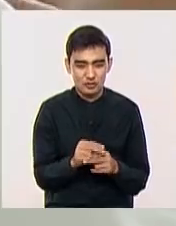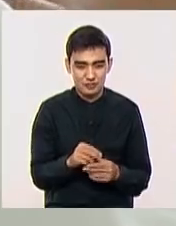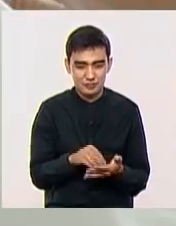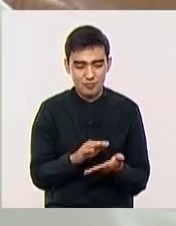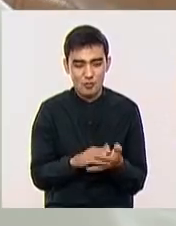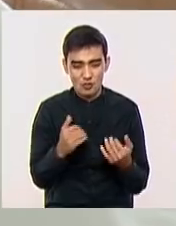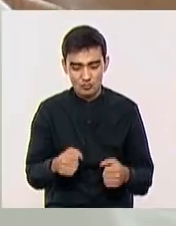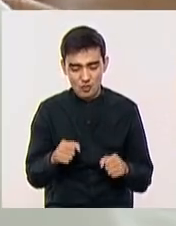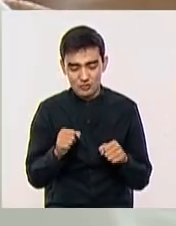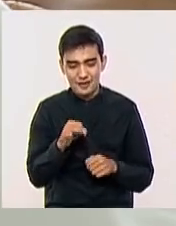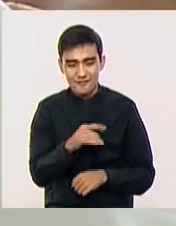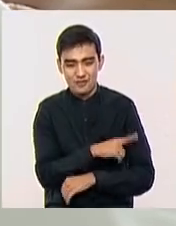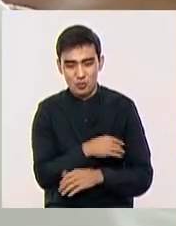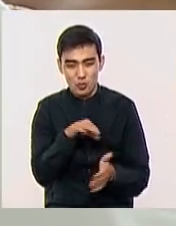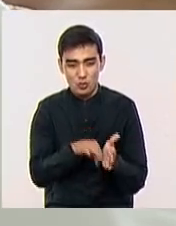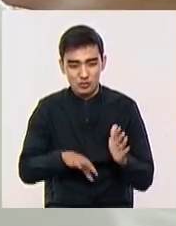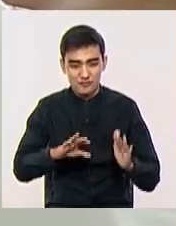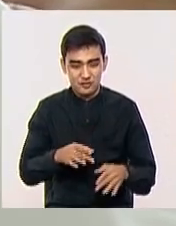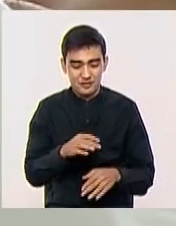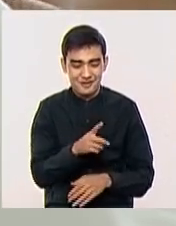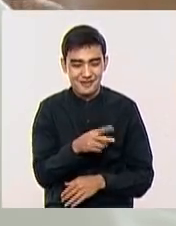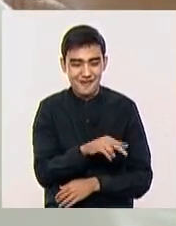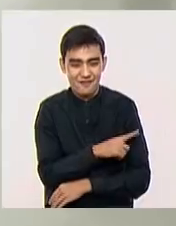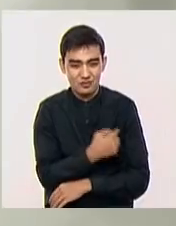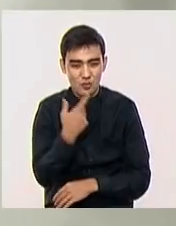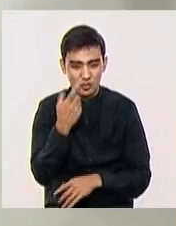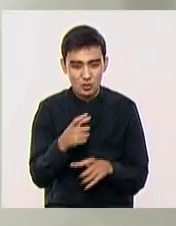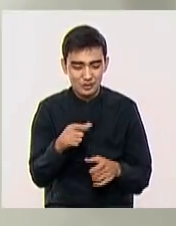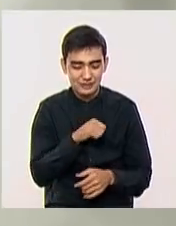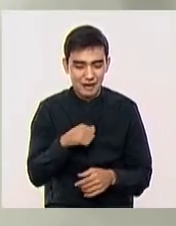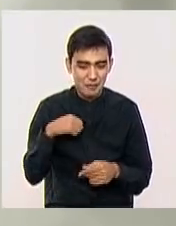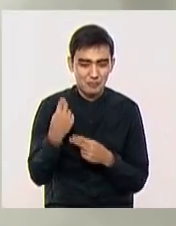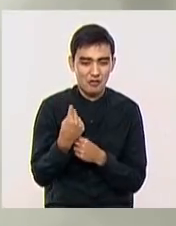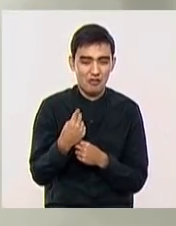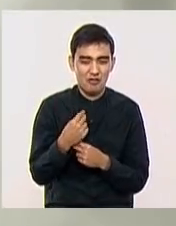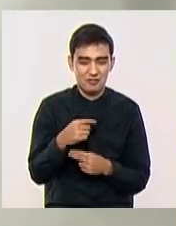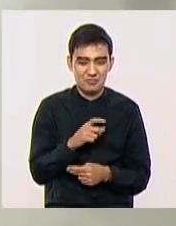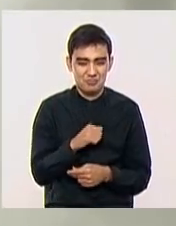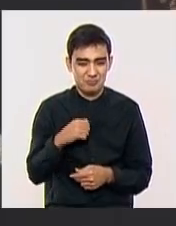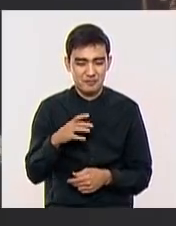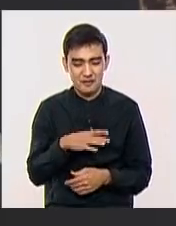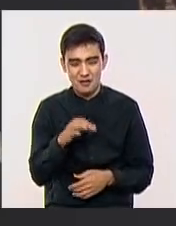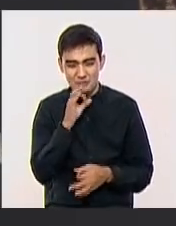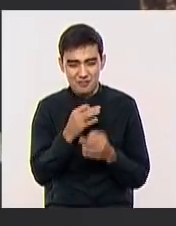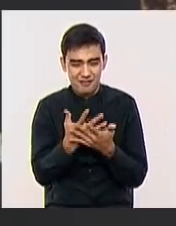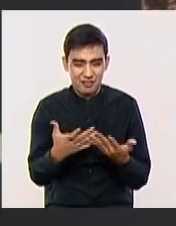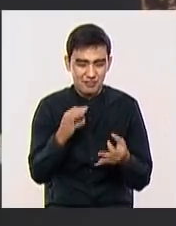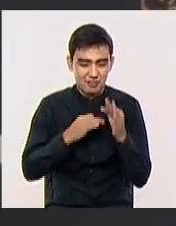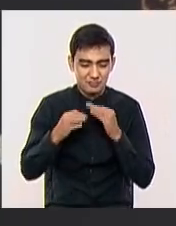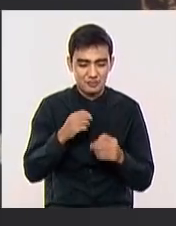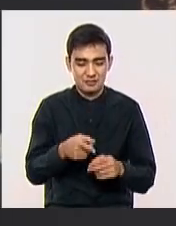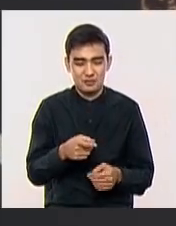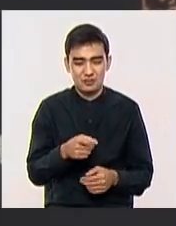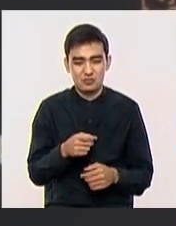этом медики добавили, что худшая ситуация для докторов – это когда люди занимаются самолечением, принимают антибиотики. Это усложняет